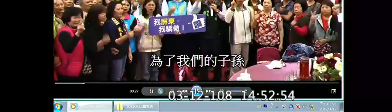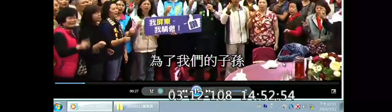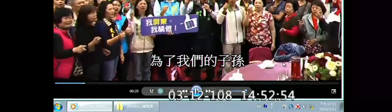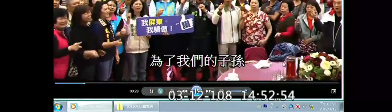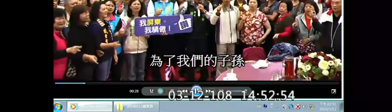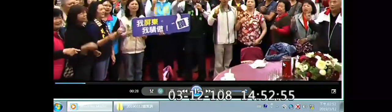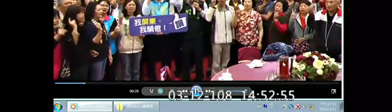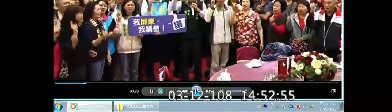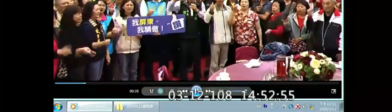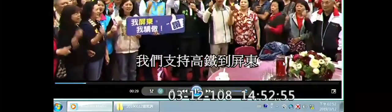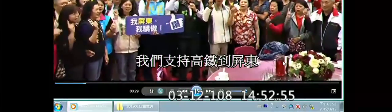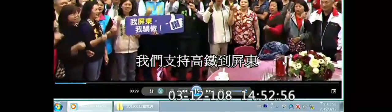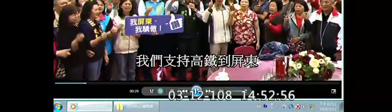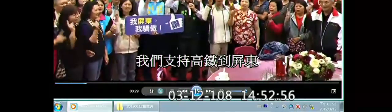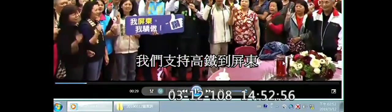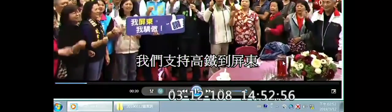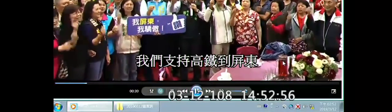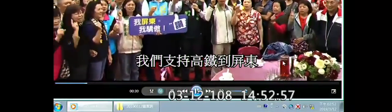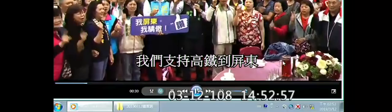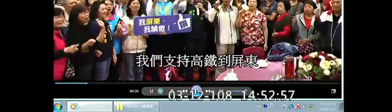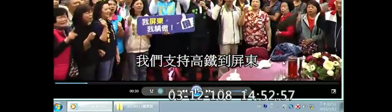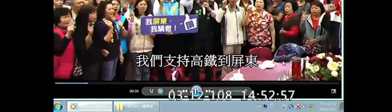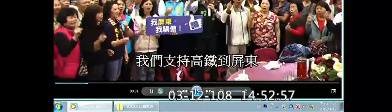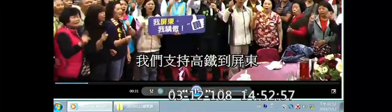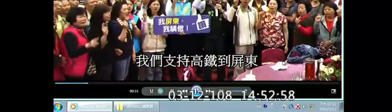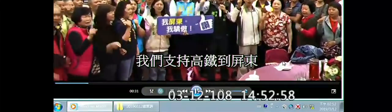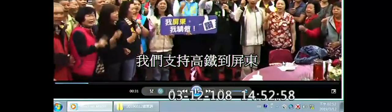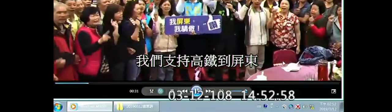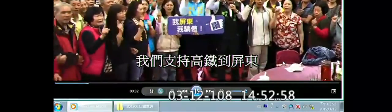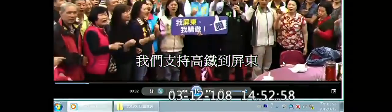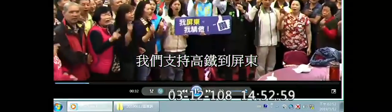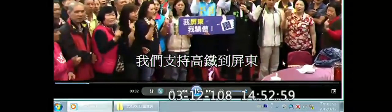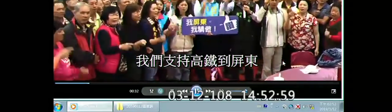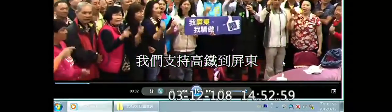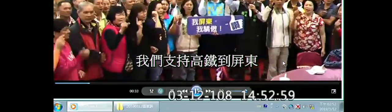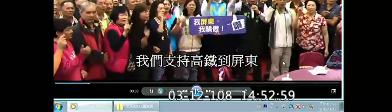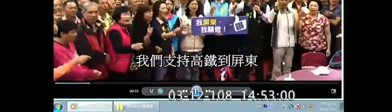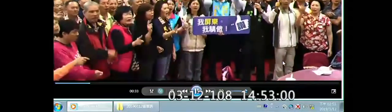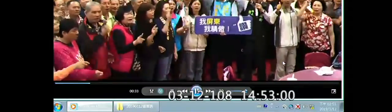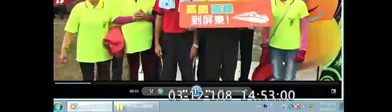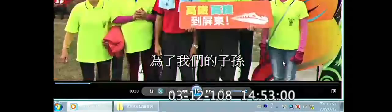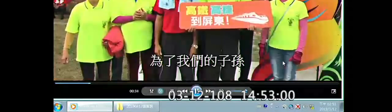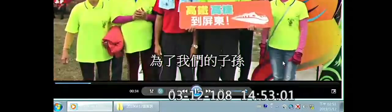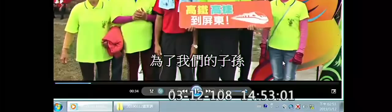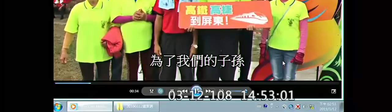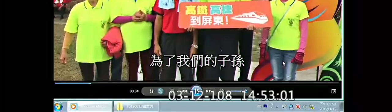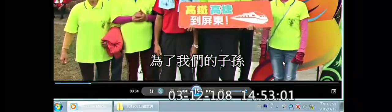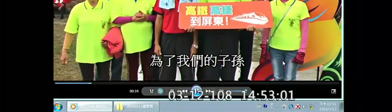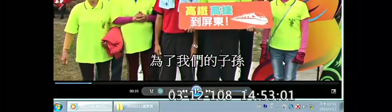子孙，乃子子，国铁到屏东。